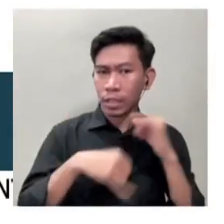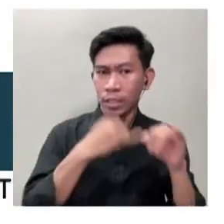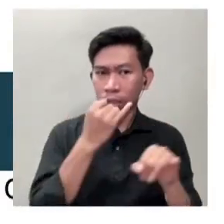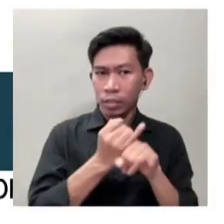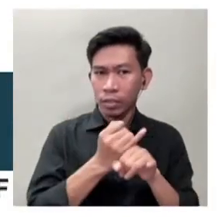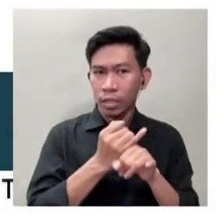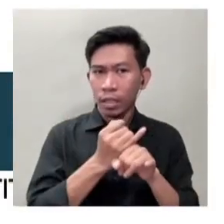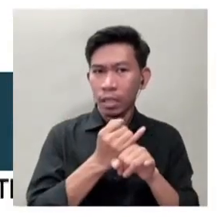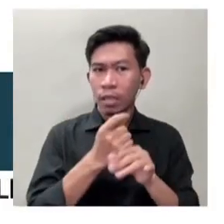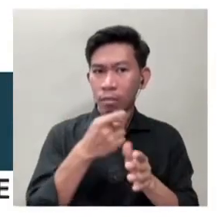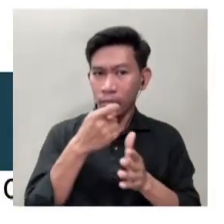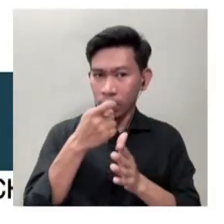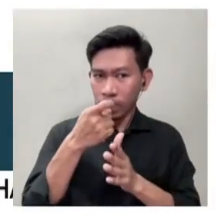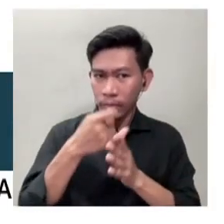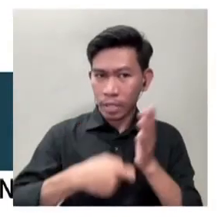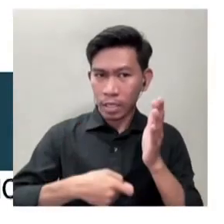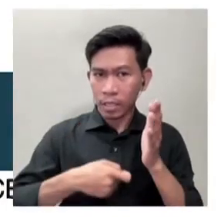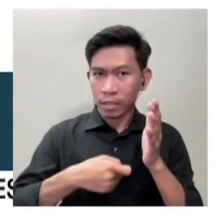ay tila